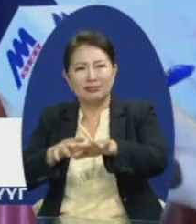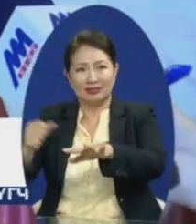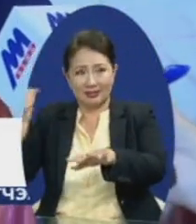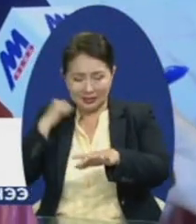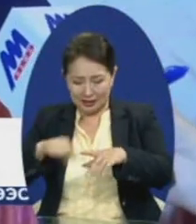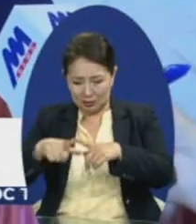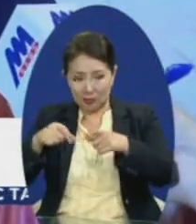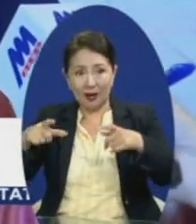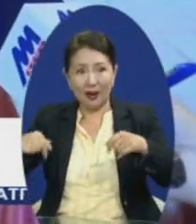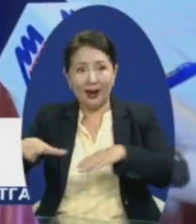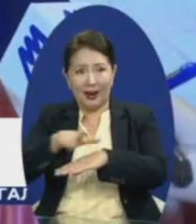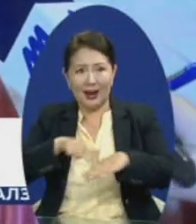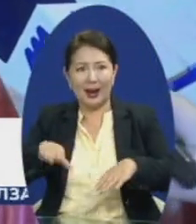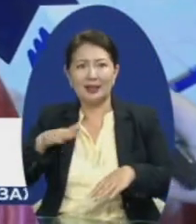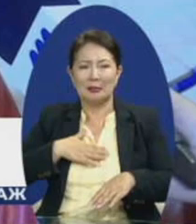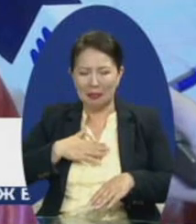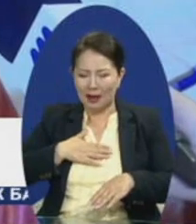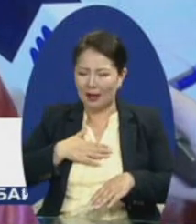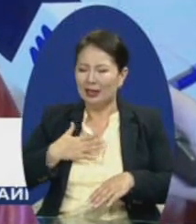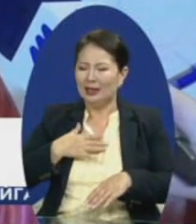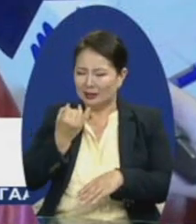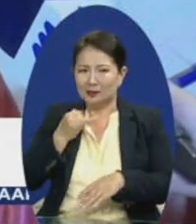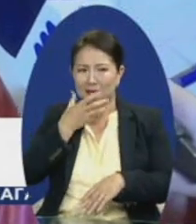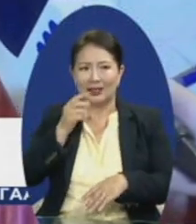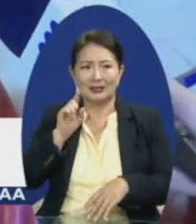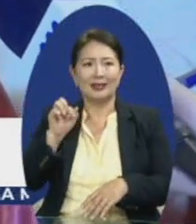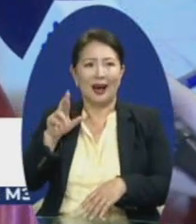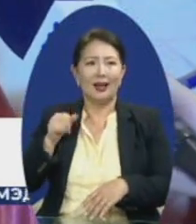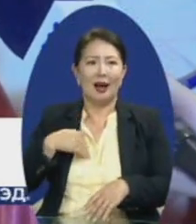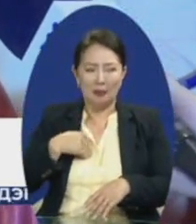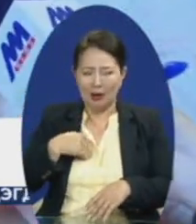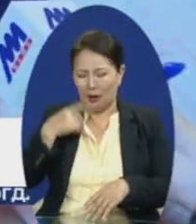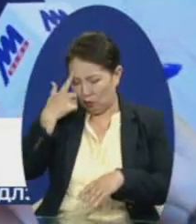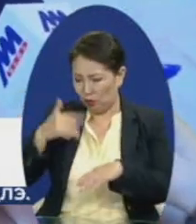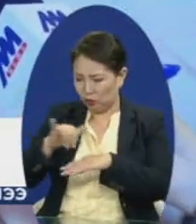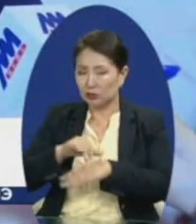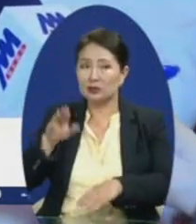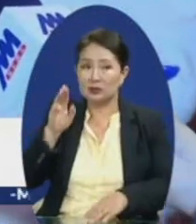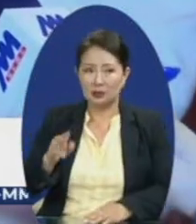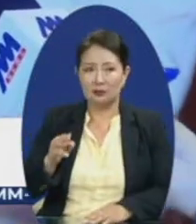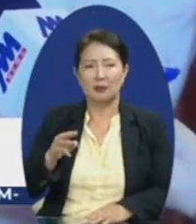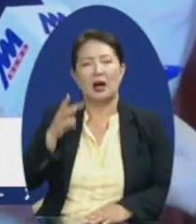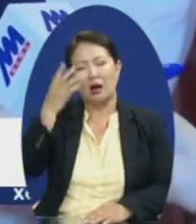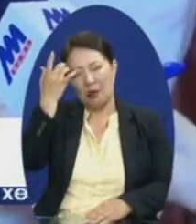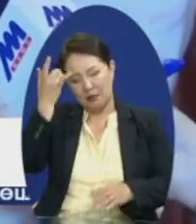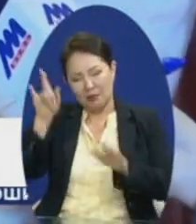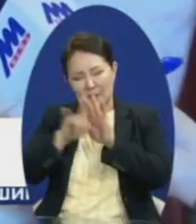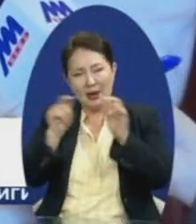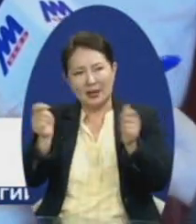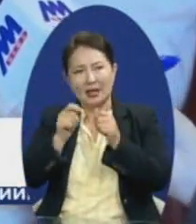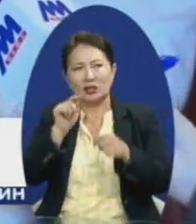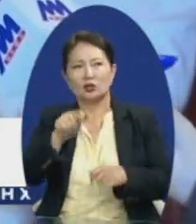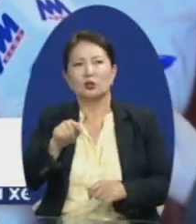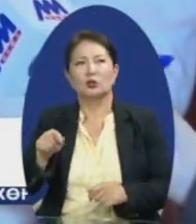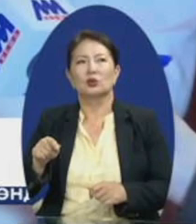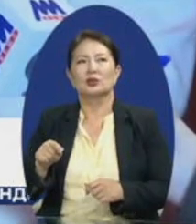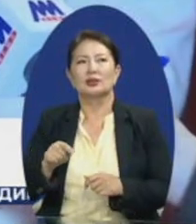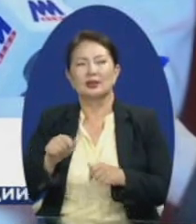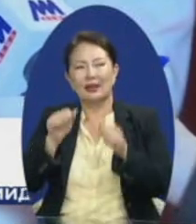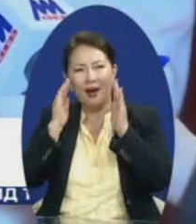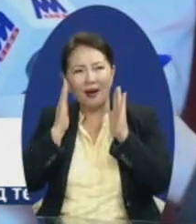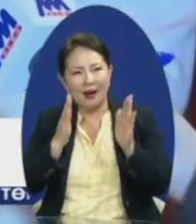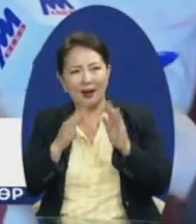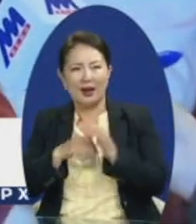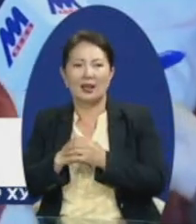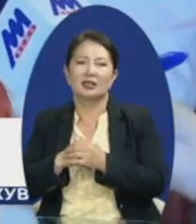дэвсрэхтэй тийм заяа буянтай улс юм гэсэн шүүн Монгол улс чинь. Мал аж ахуй танд одоо тавих анхаарал